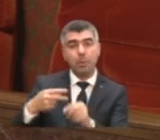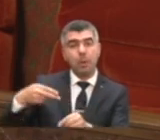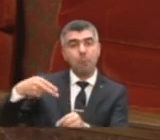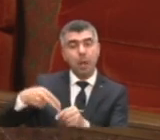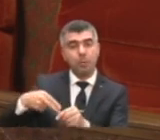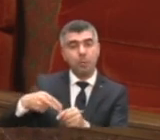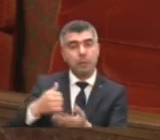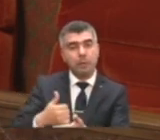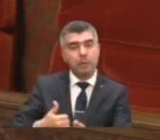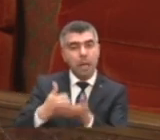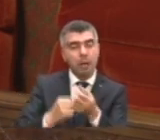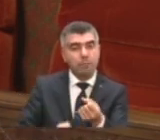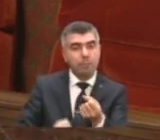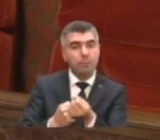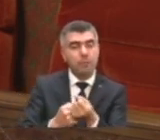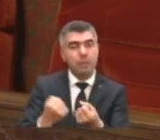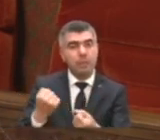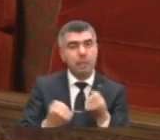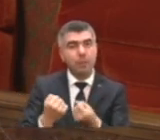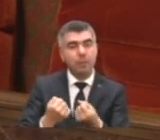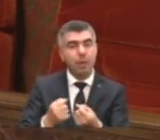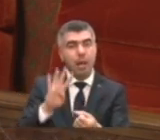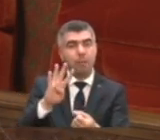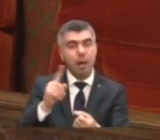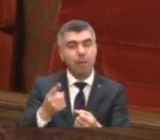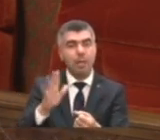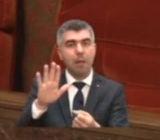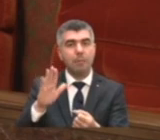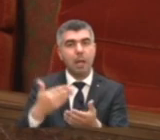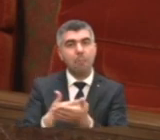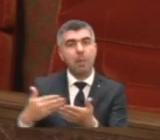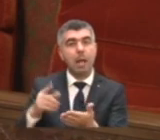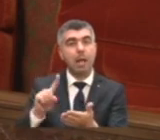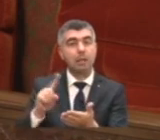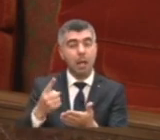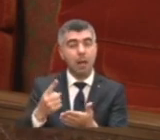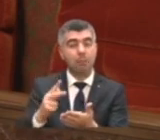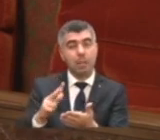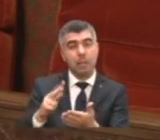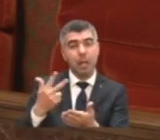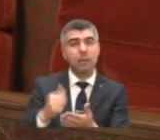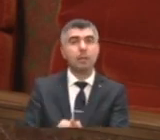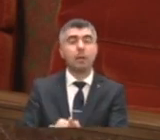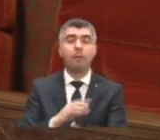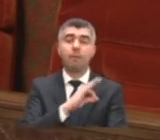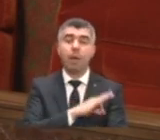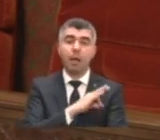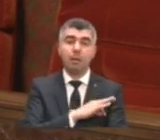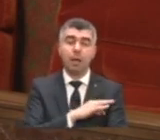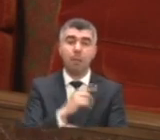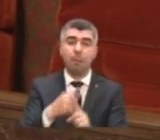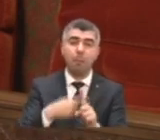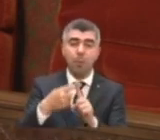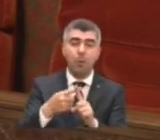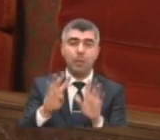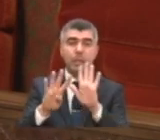المخصص للمهنيين بلغ 1.4 مليار درهم من خلال 3 عمليات، واستفاد منه أكثر من